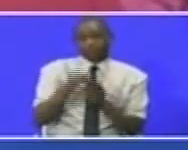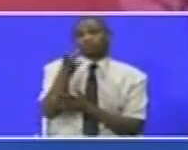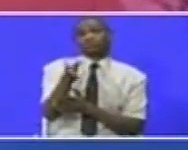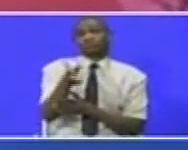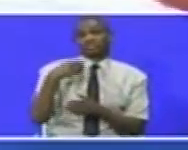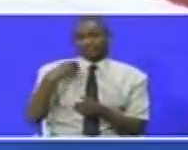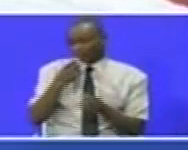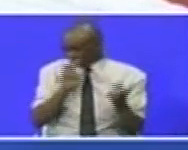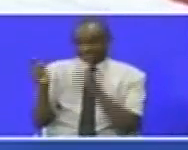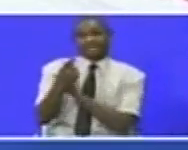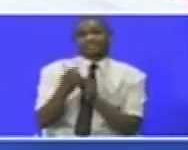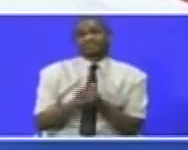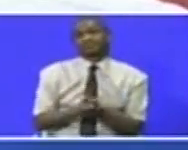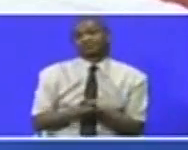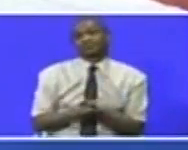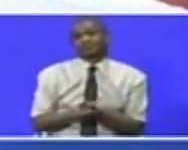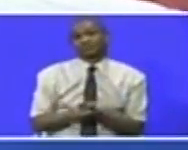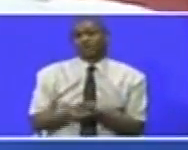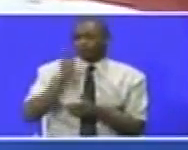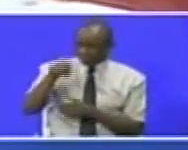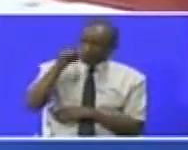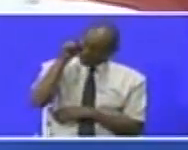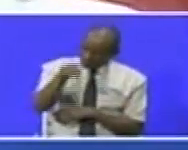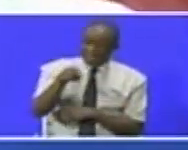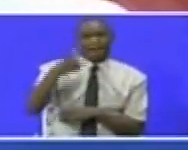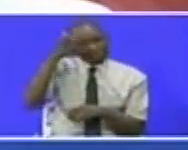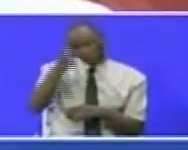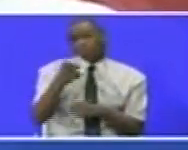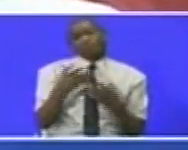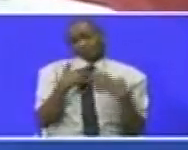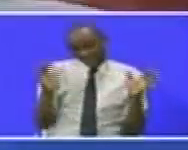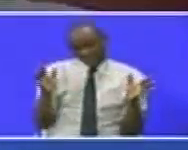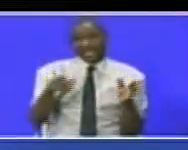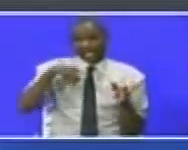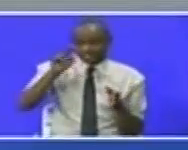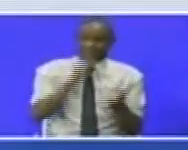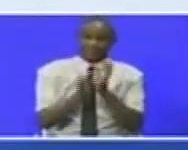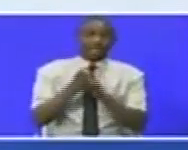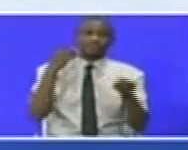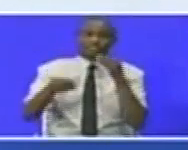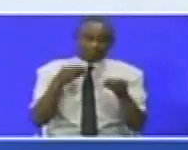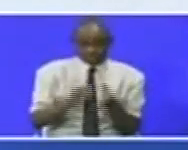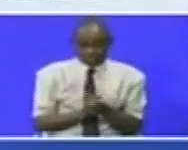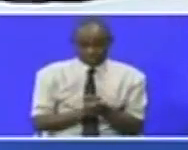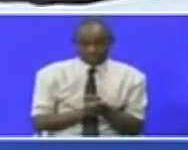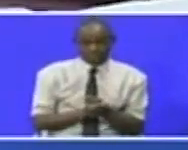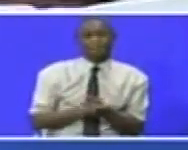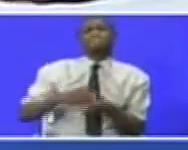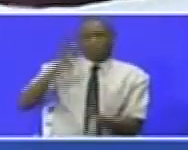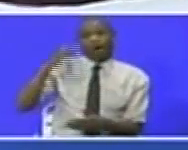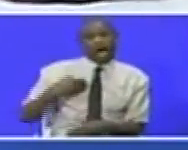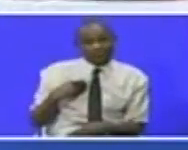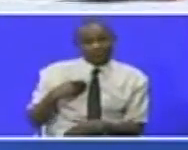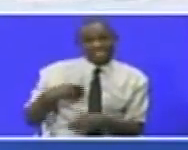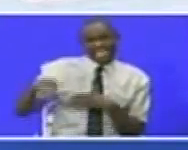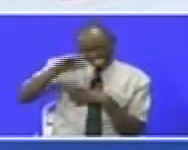msichana akaanguka. Tangu Fartun kupigwa risasi akawa mlemavu, na si hayo tu, sehemu